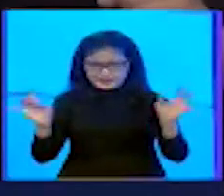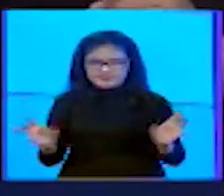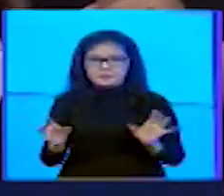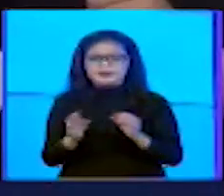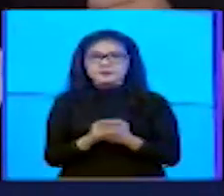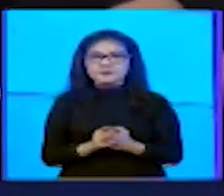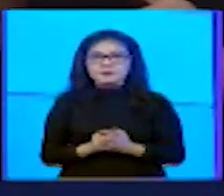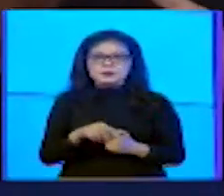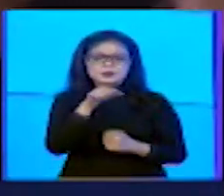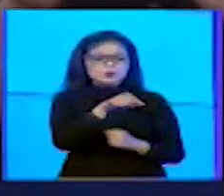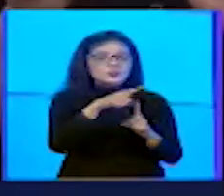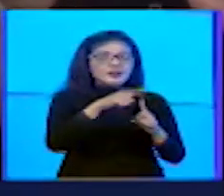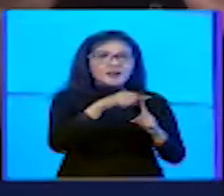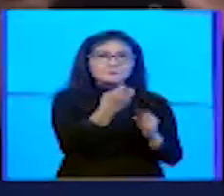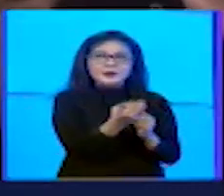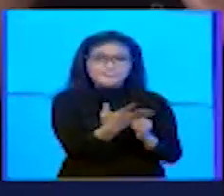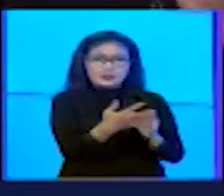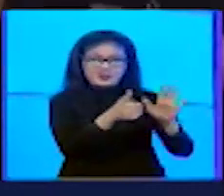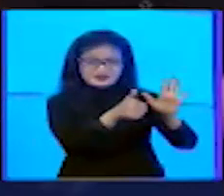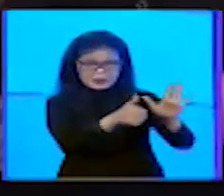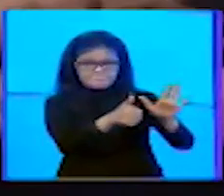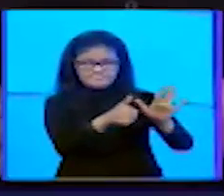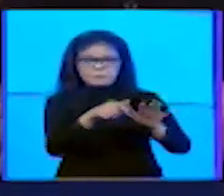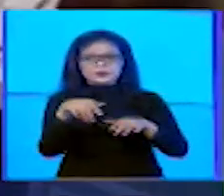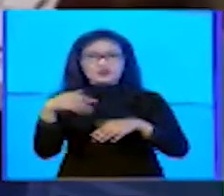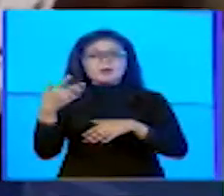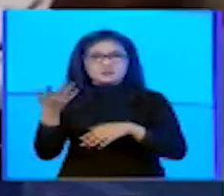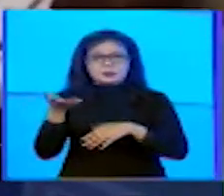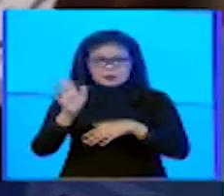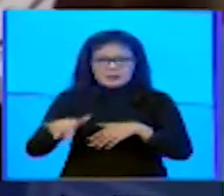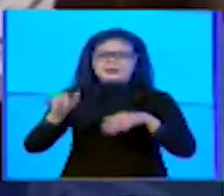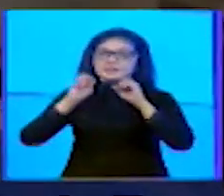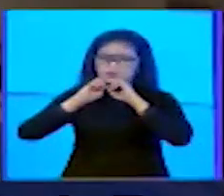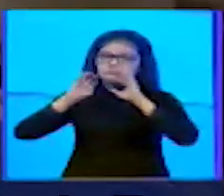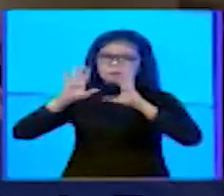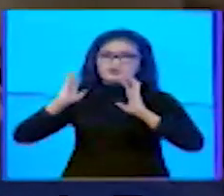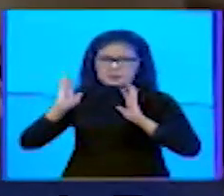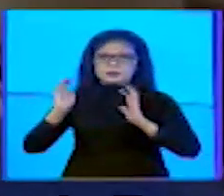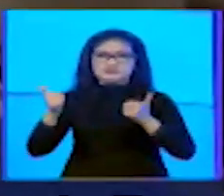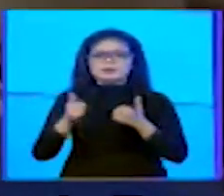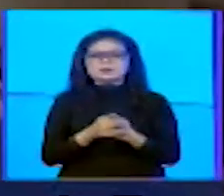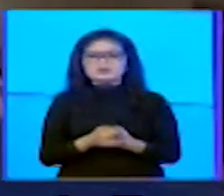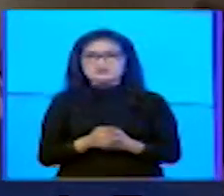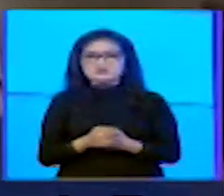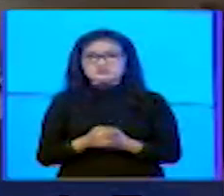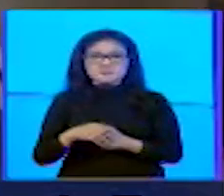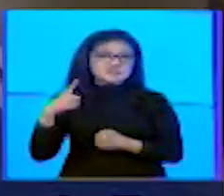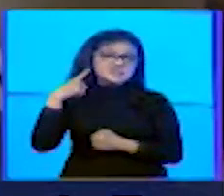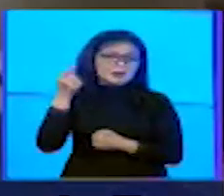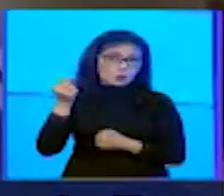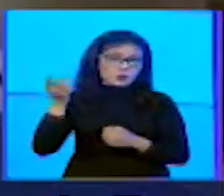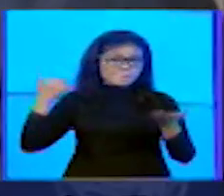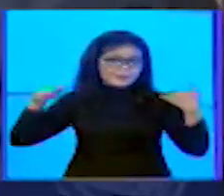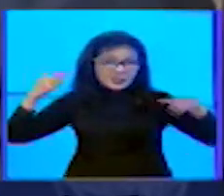berapa? Masih ada 5 hari untuk sosialisasi. Penerapan pembatasan di Jawa Bali mulai 11 Januari hingga